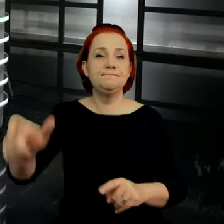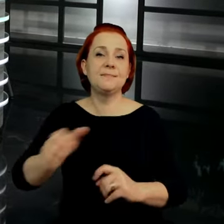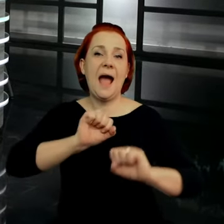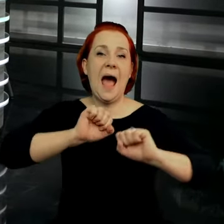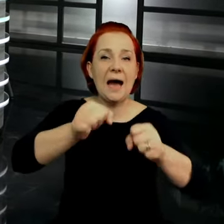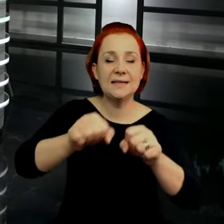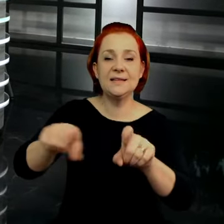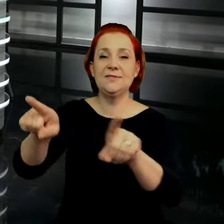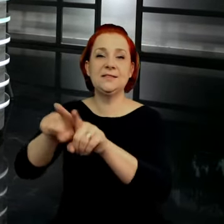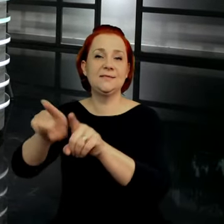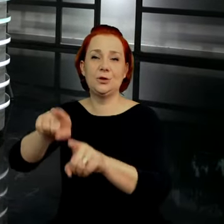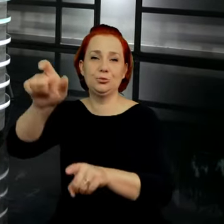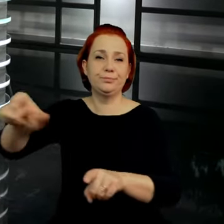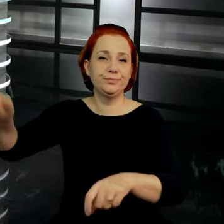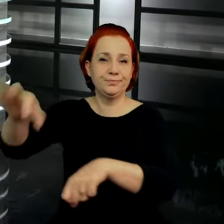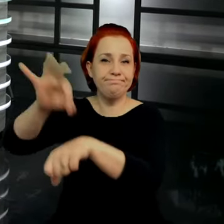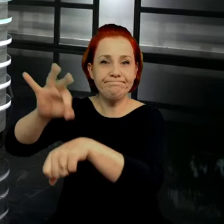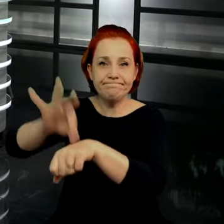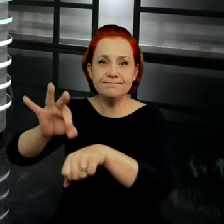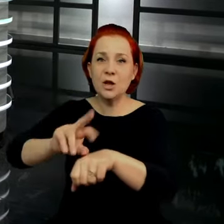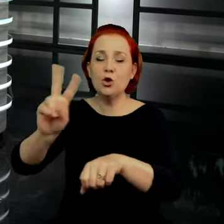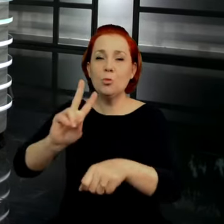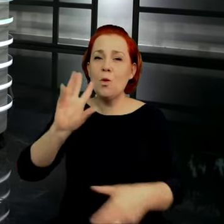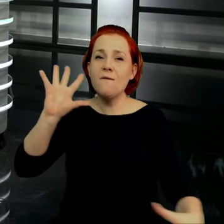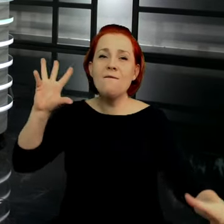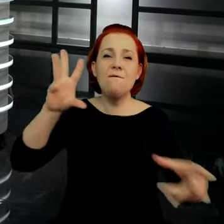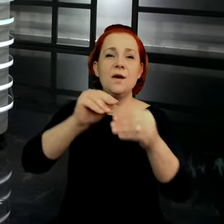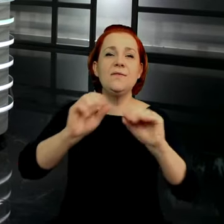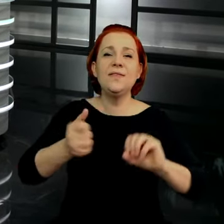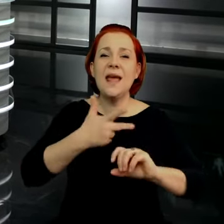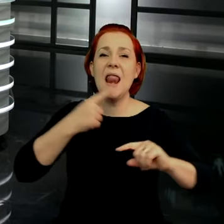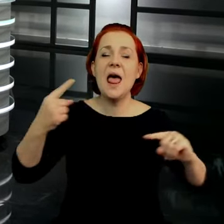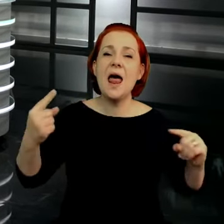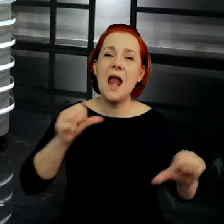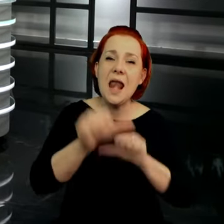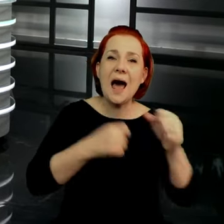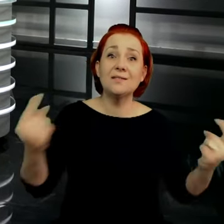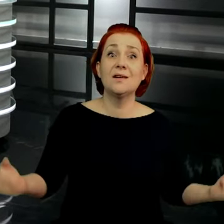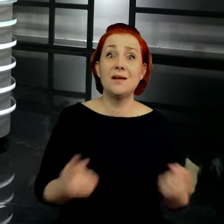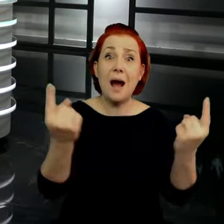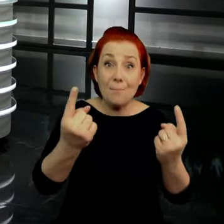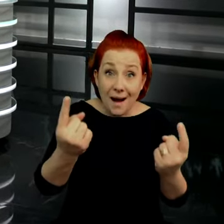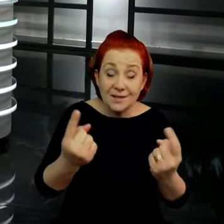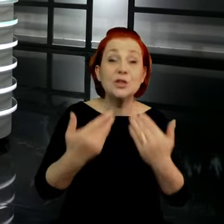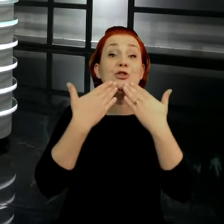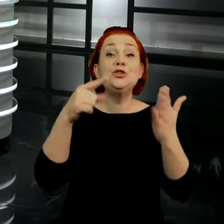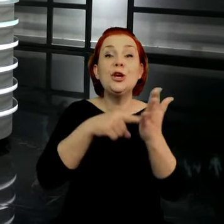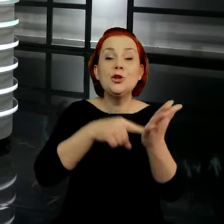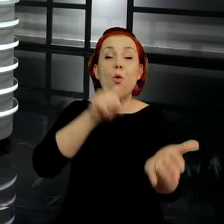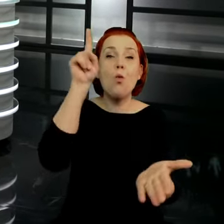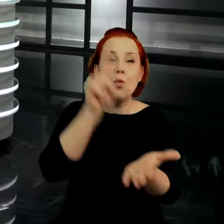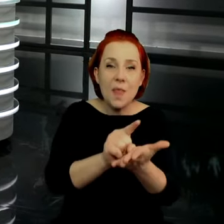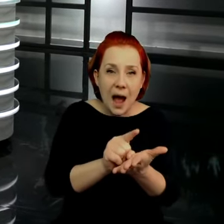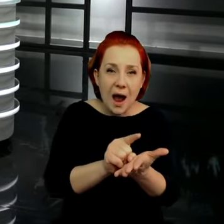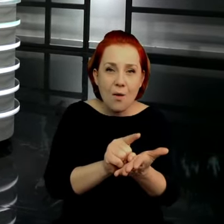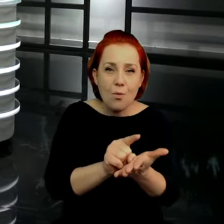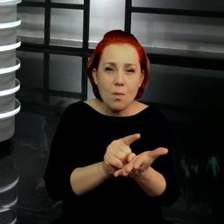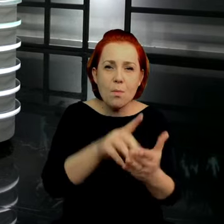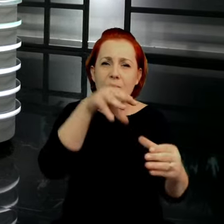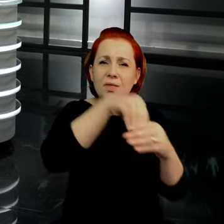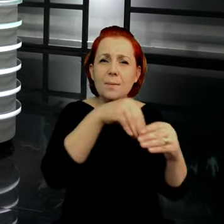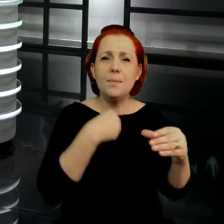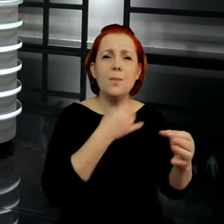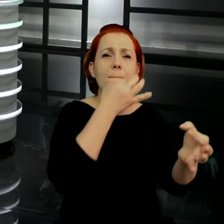mediami, które brały udział w tej wieloletniej kampanii, która doprowadziła do tego, że w referendum po ustaleniu pytań w panelu obywatelskim w